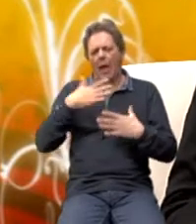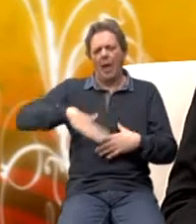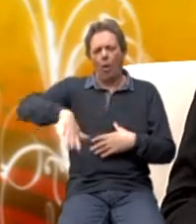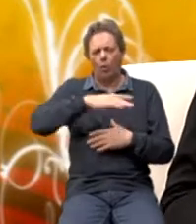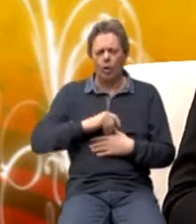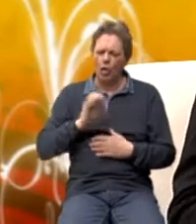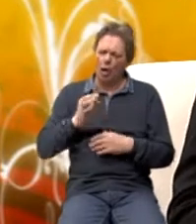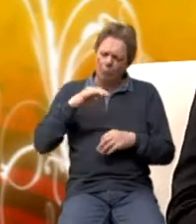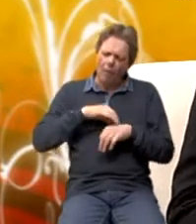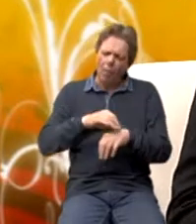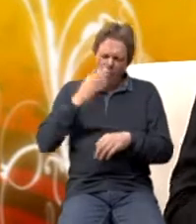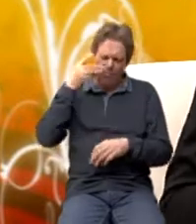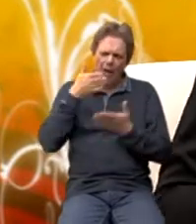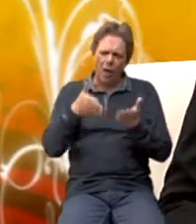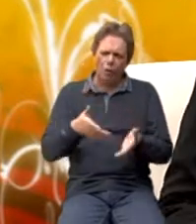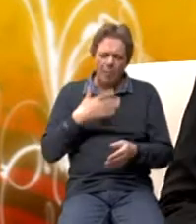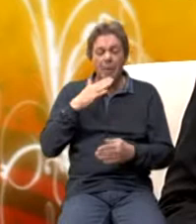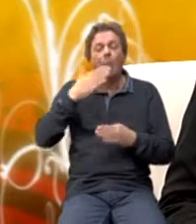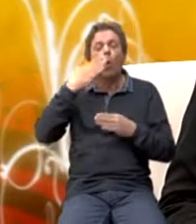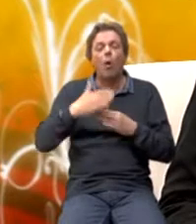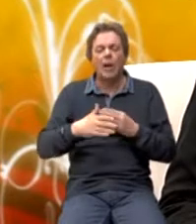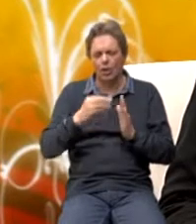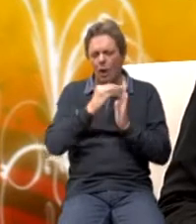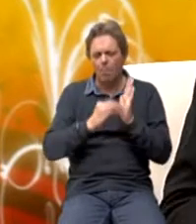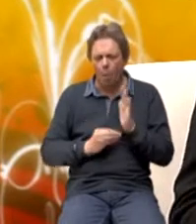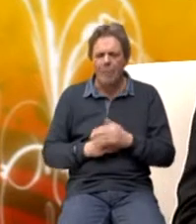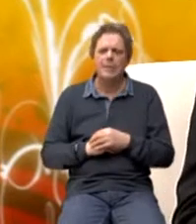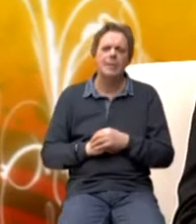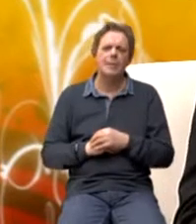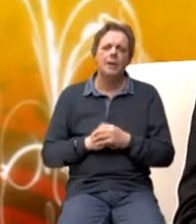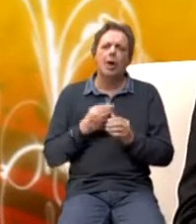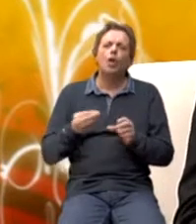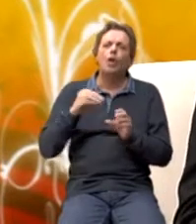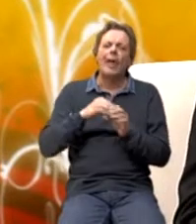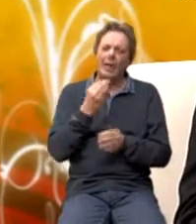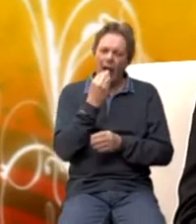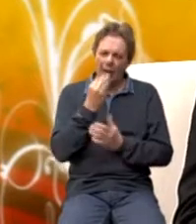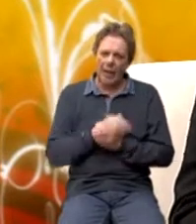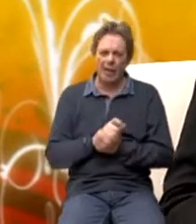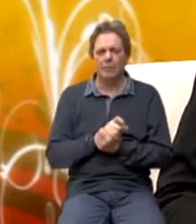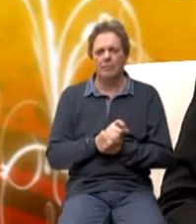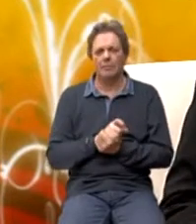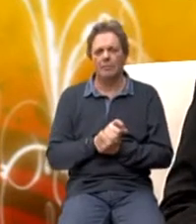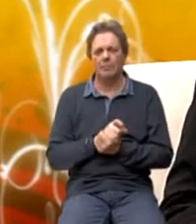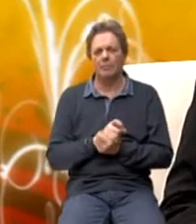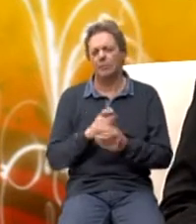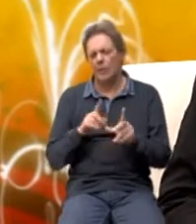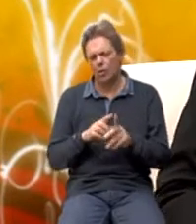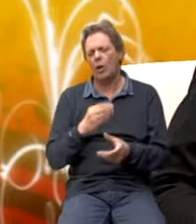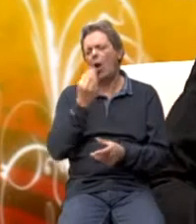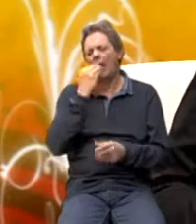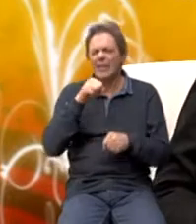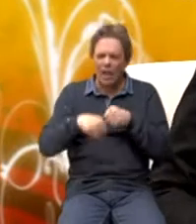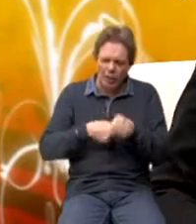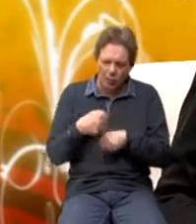ta briga. Također imamo ograničen popis tih dodataka hrani. Znači, i također i hrane za životinje, to